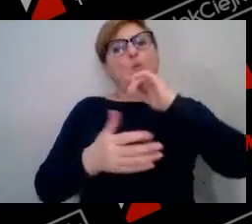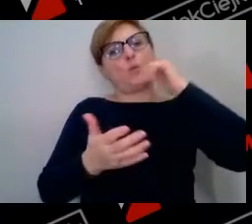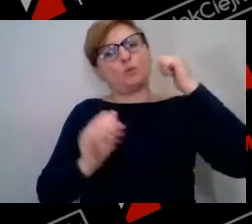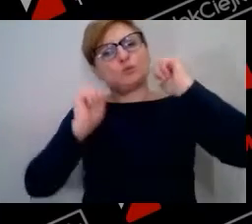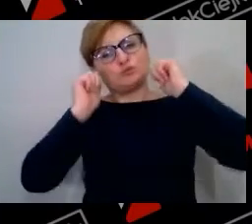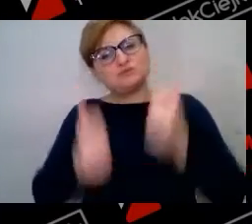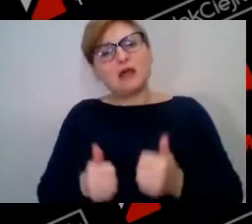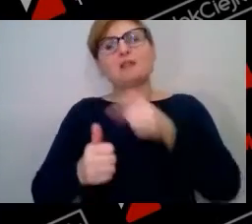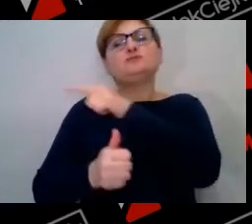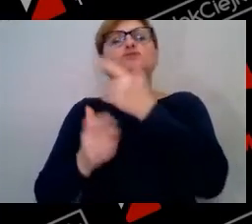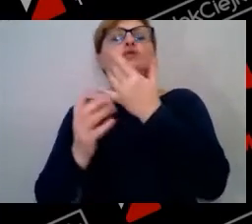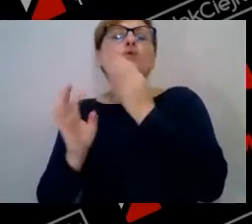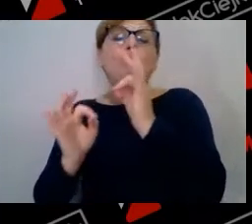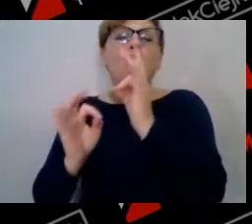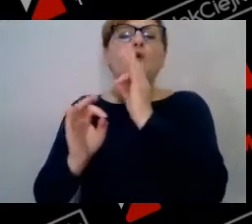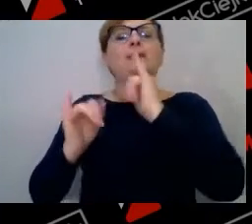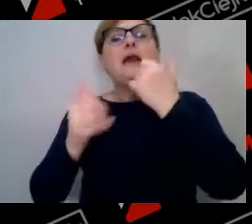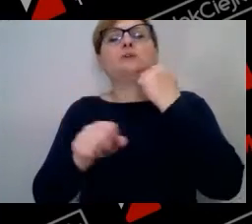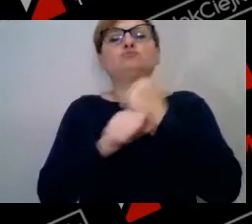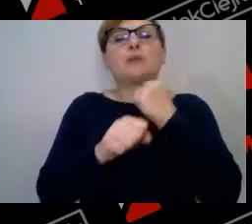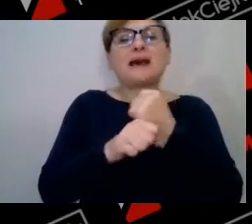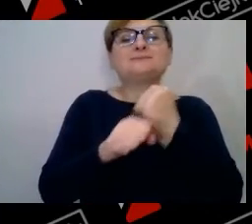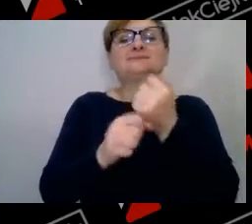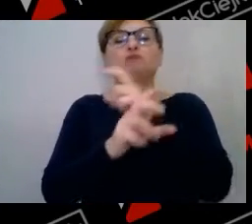obniżeniem dla wszystkich kobiet.